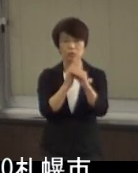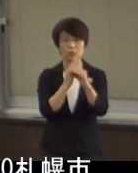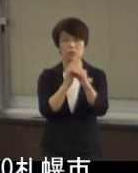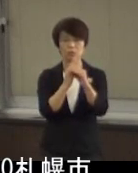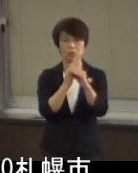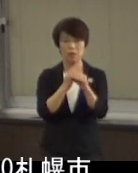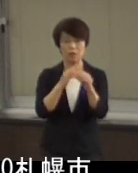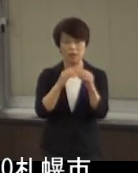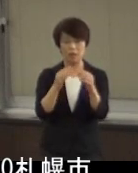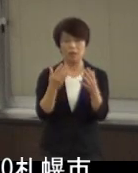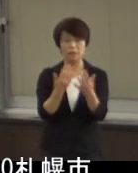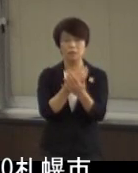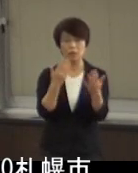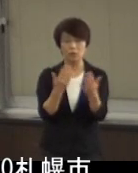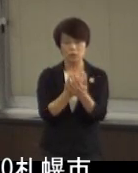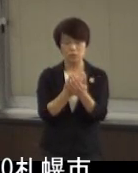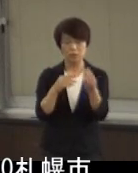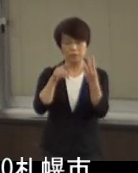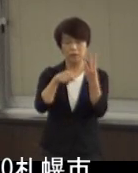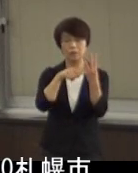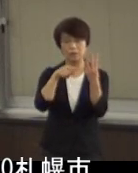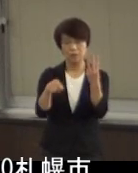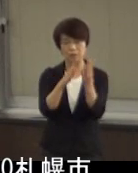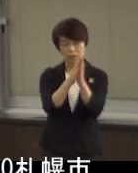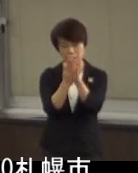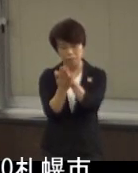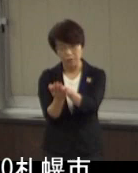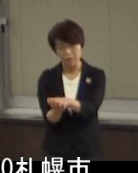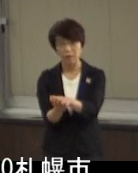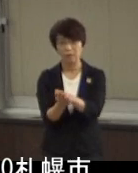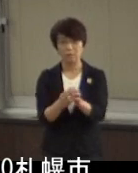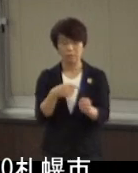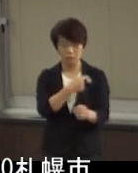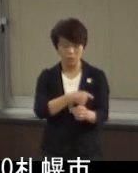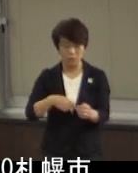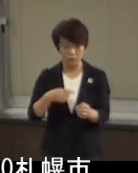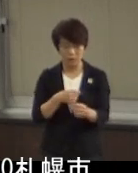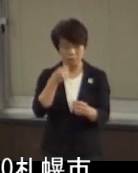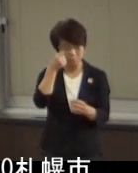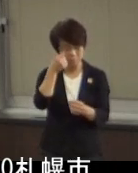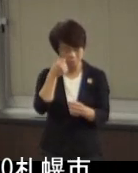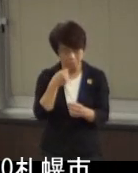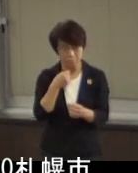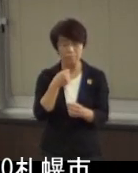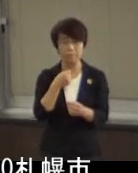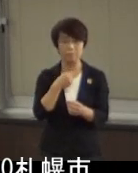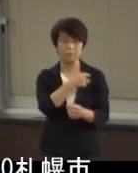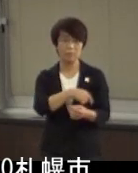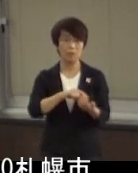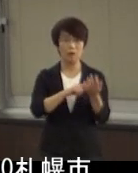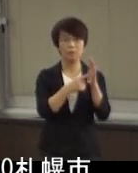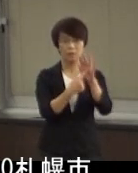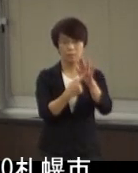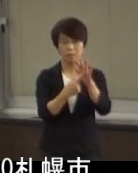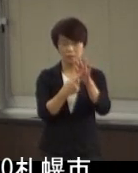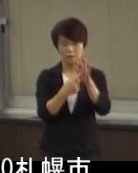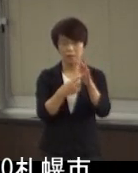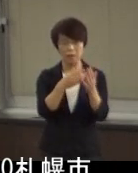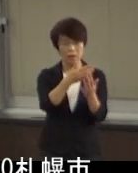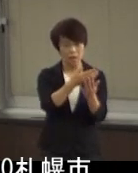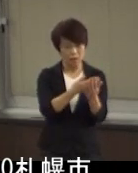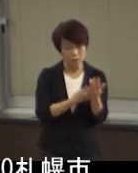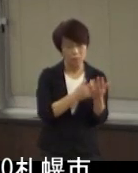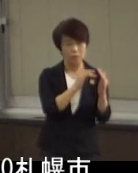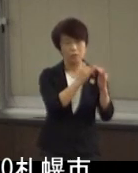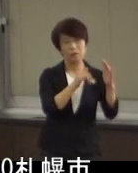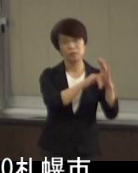くなりになられました。謹んで哀悼の意を表しますとともにご遺族の皆様に心よりお悔やみを申